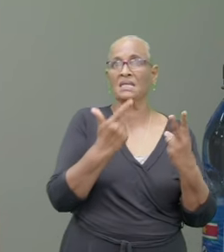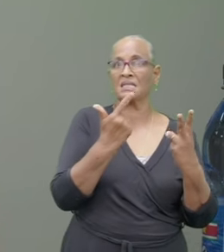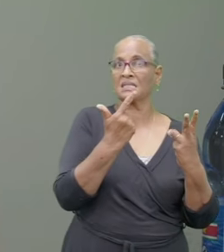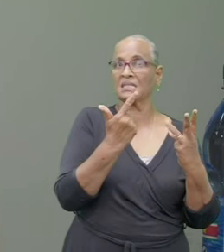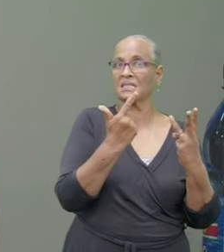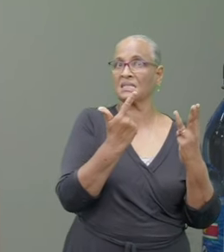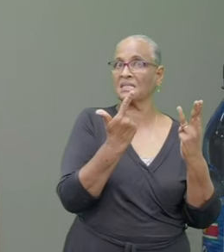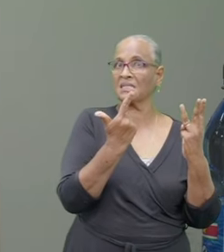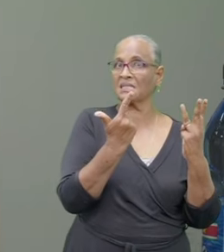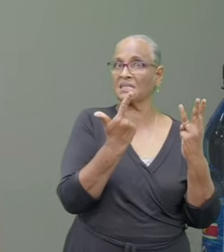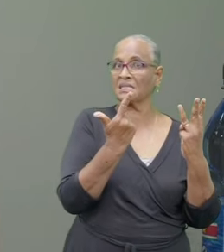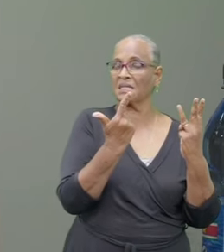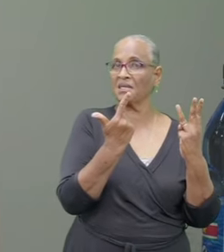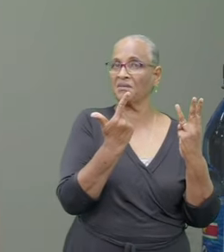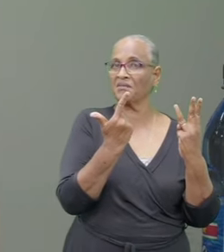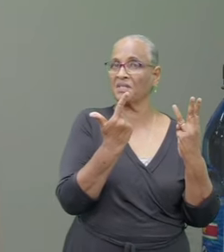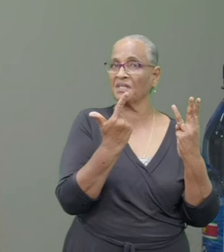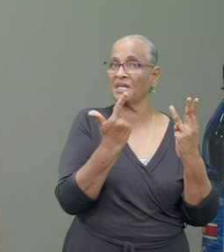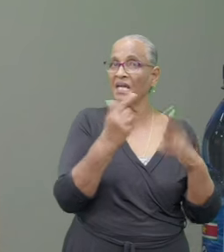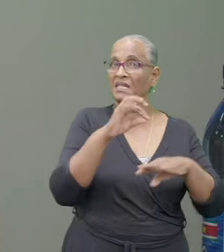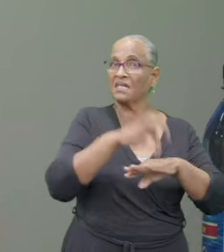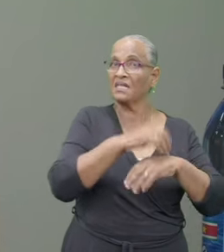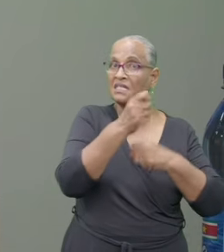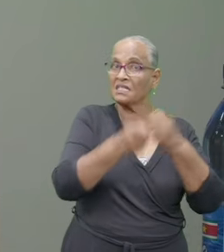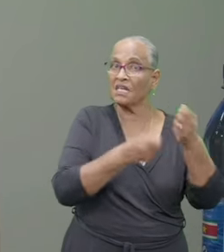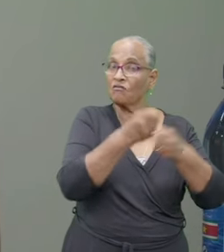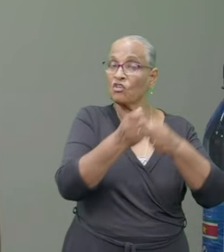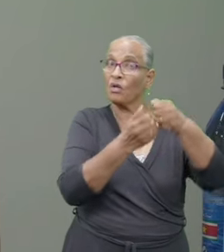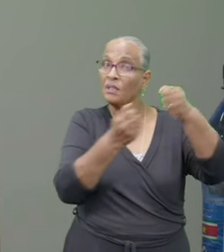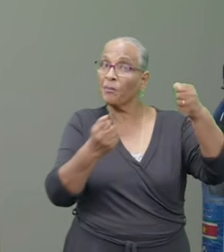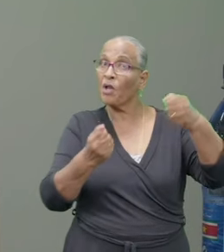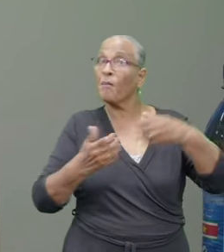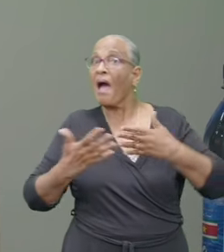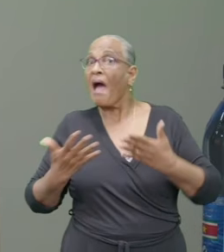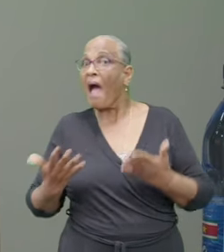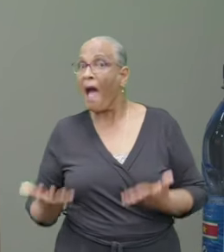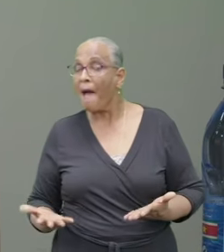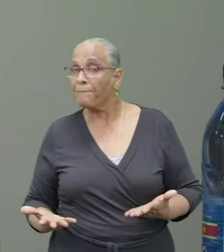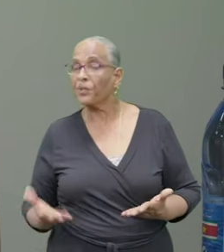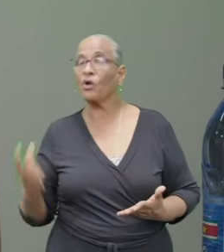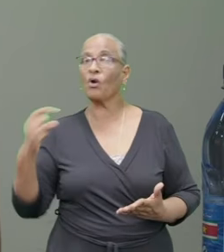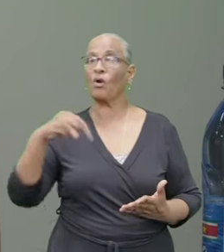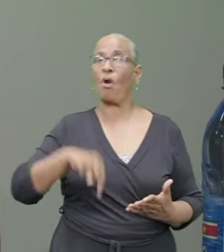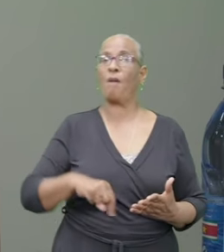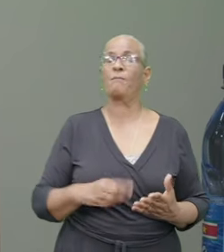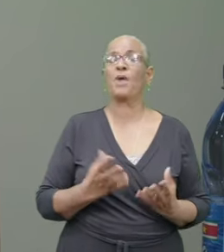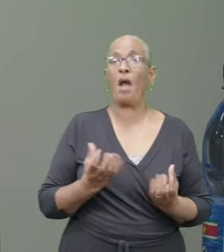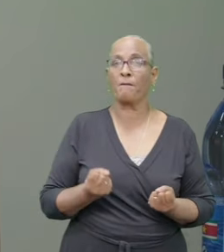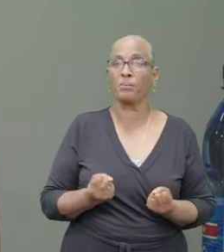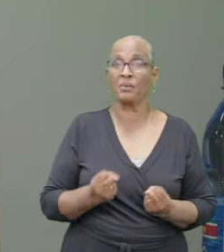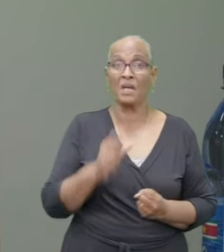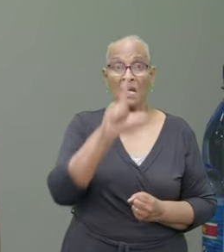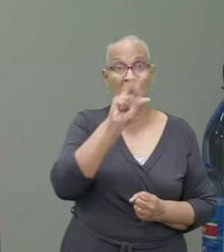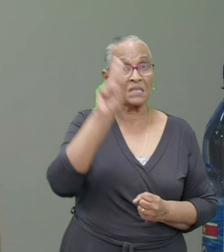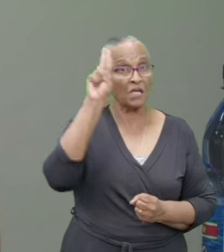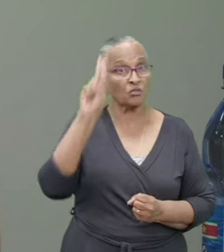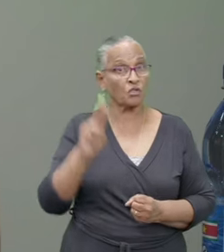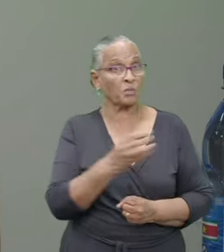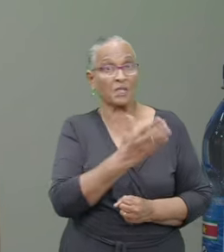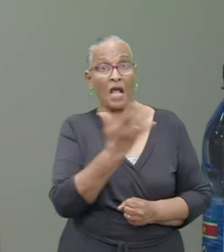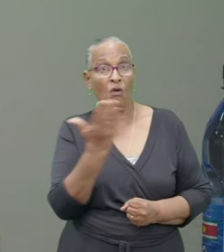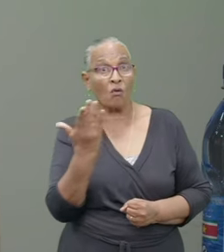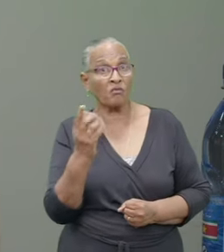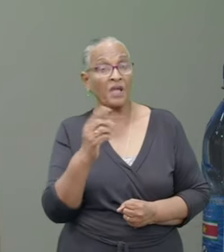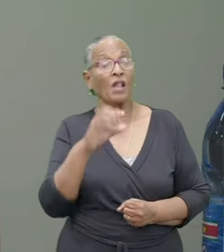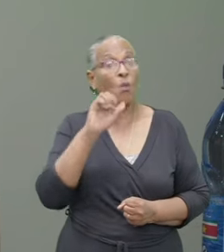een die echt gewoon een verpleegkundig A-diploma die part-time zullen komen werken. Terugkomt op uw vraag met betrekking tot slaans, hoeveel of hoeveel niet. Ik zei